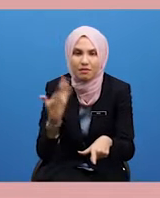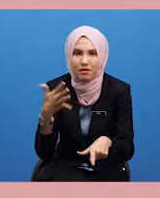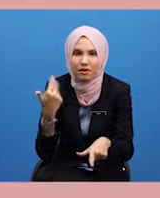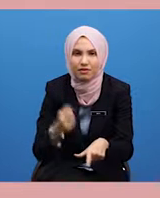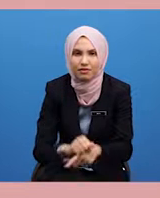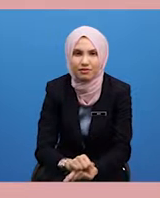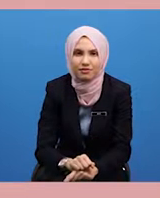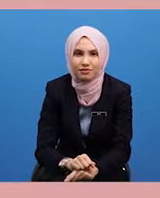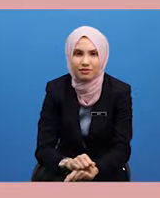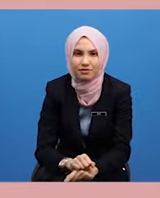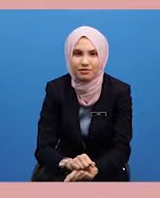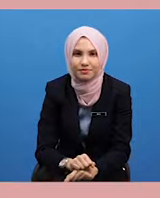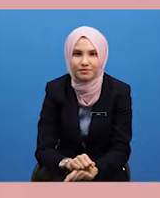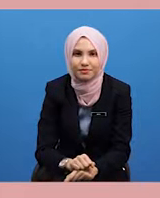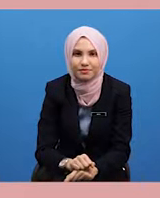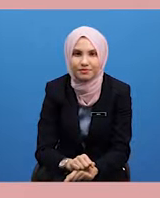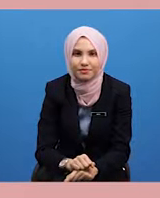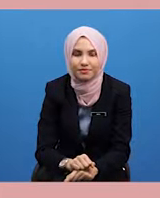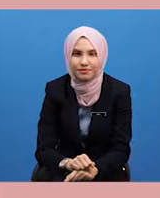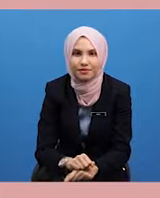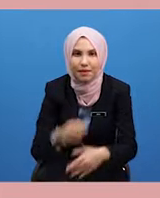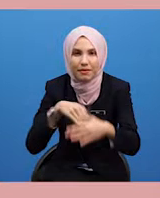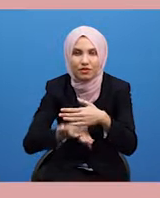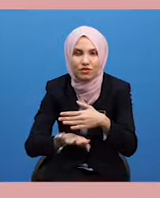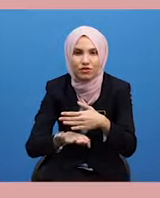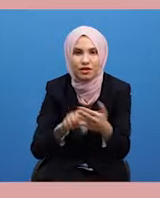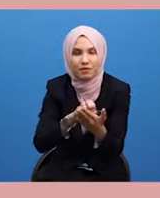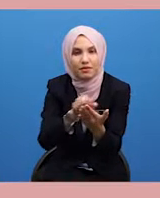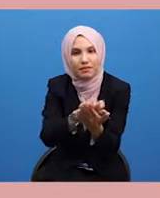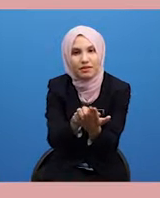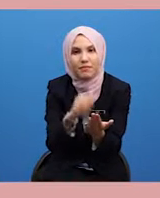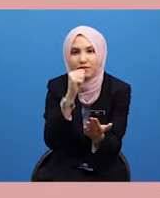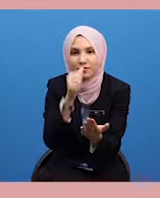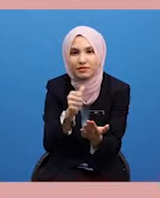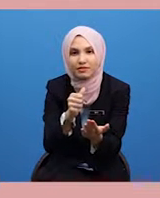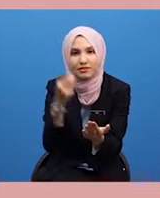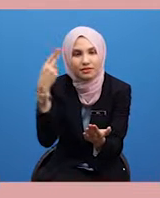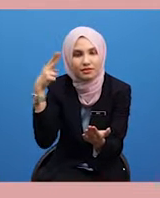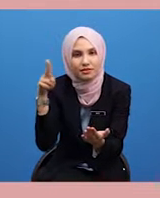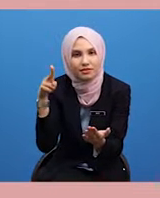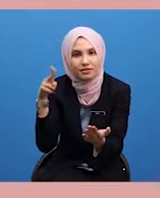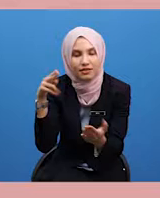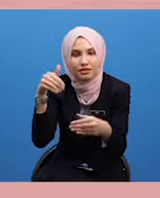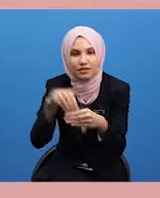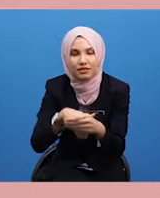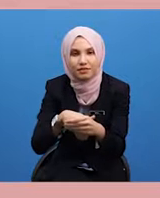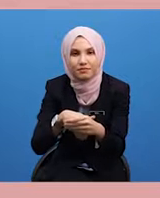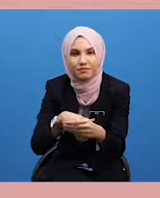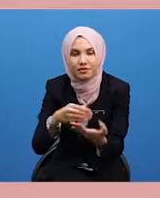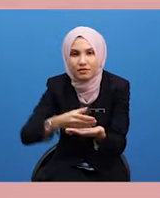yang perlu disejukkan. Masukkan biji benih kacang hijau ini ke dalam bekas yang berisi air